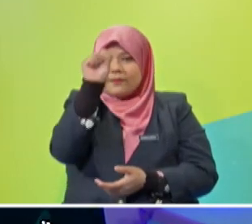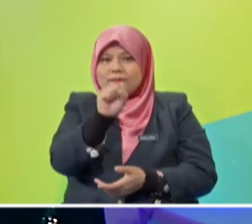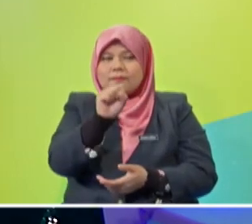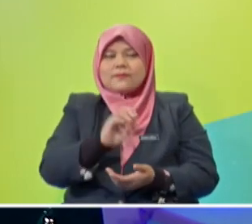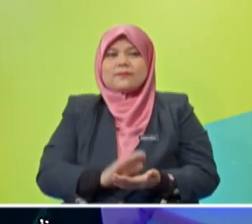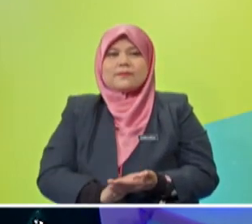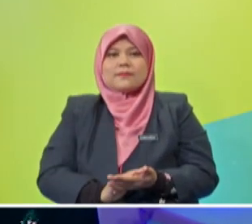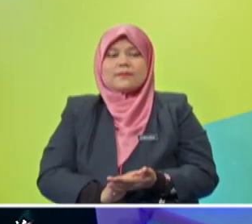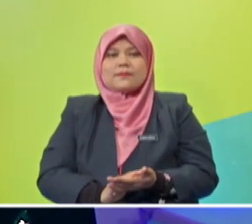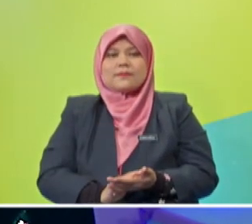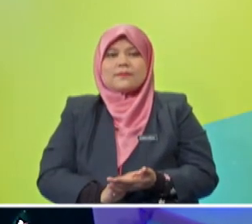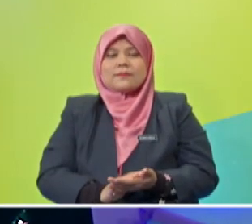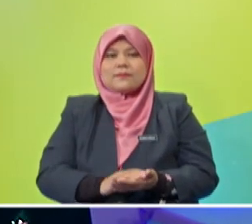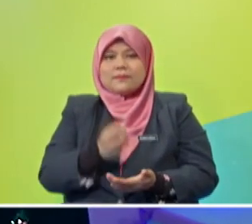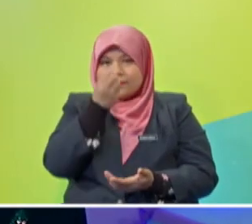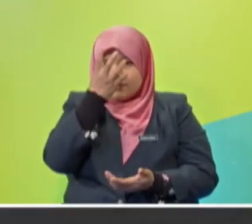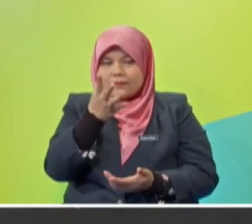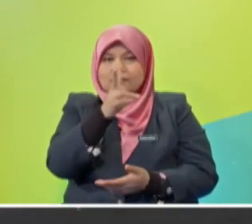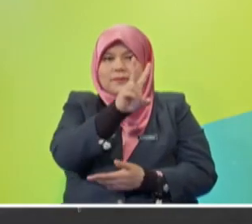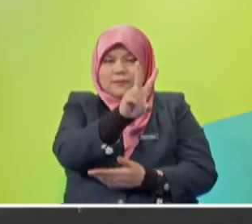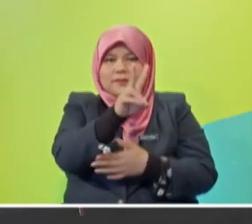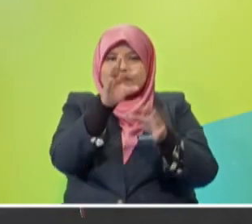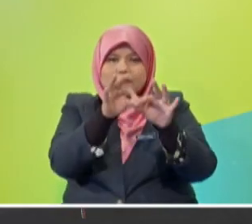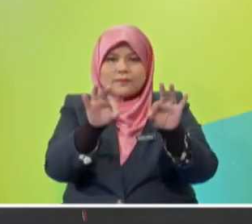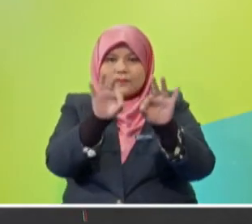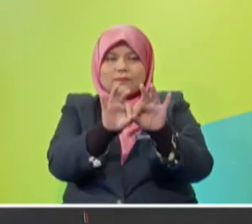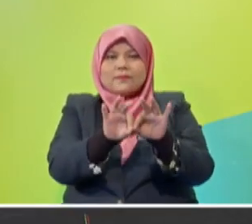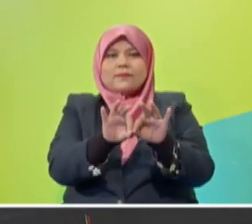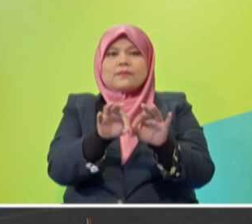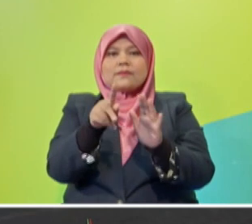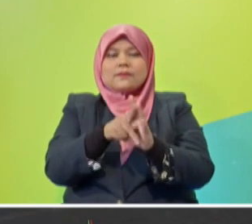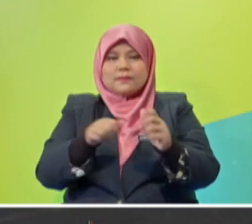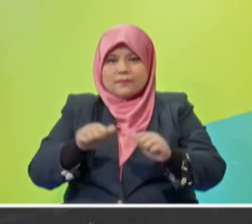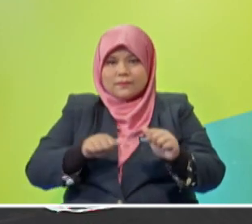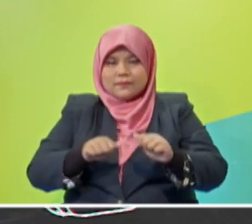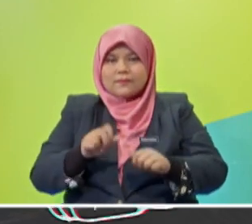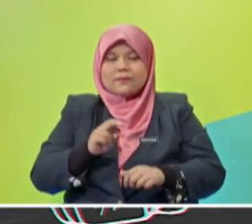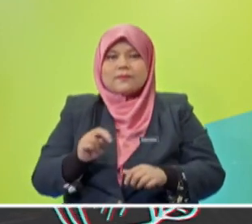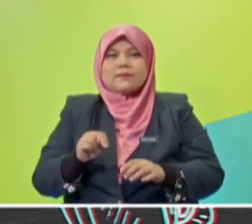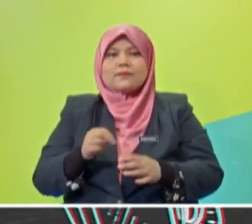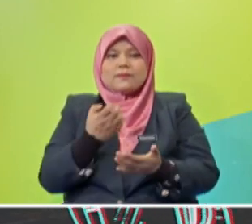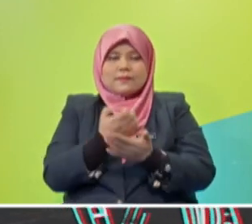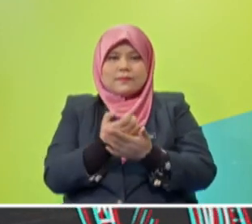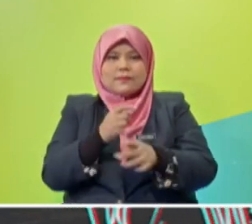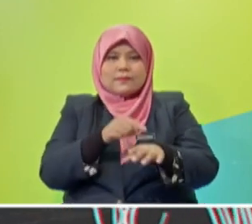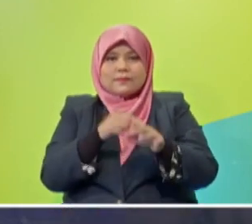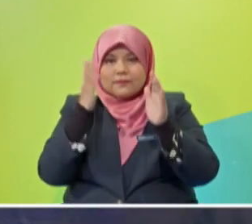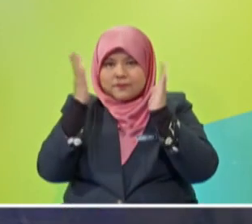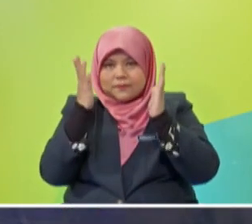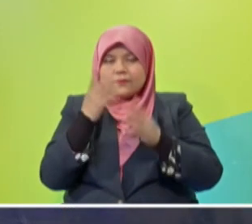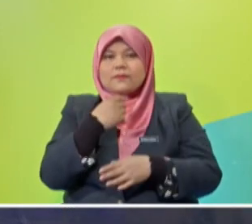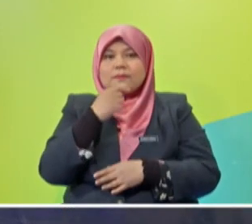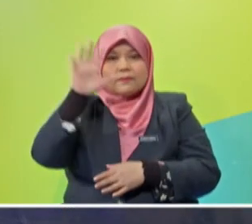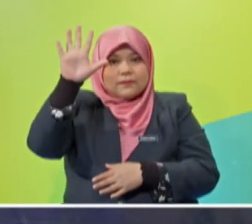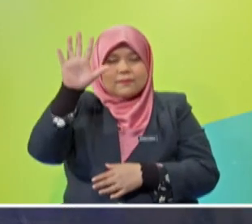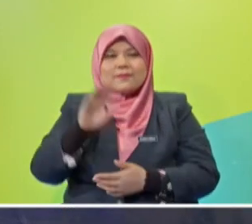soalan. Nyatakan dua kepentingan kegiatan ekonomi di Malaysia. Baiklah, untuk soalan ini siapa nak cuba? Kalish